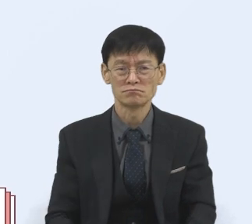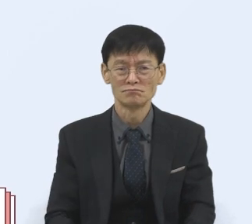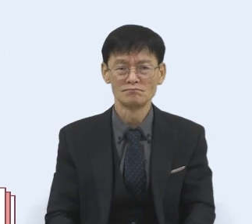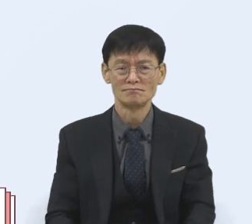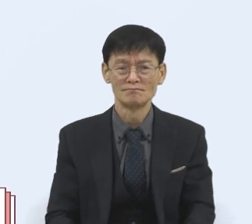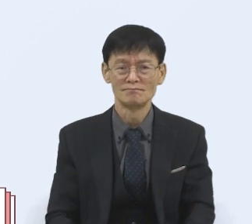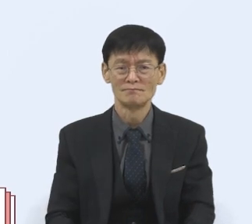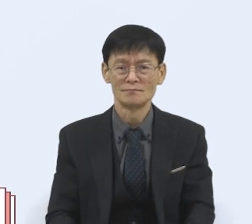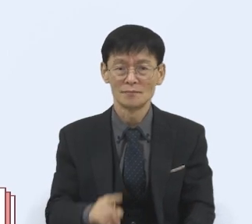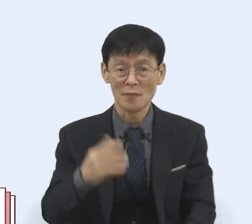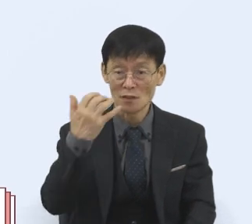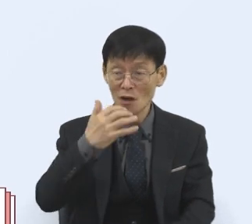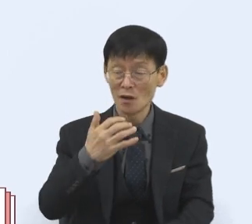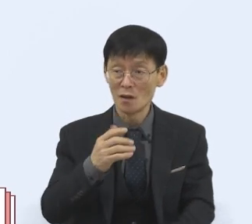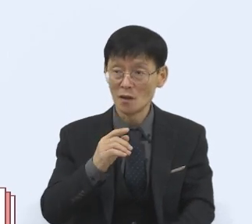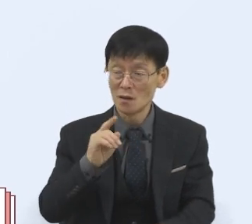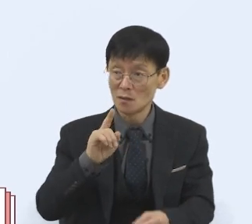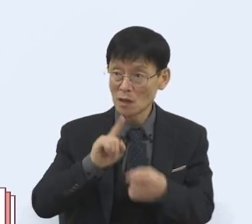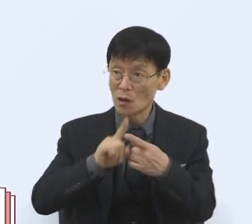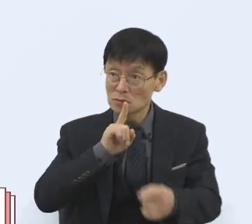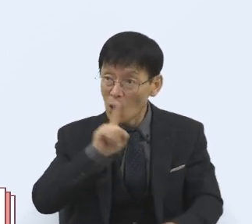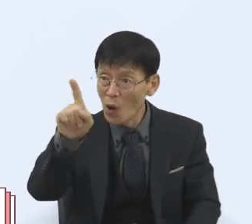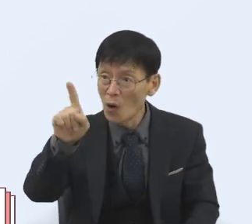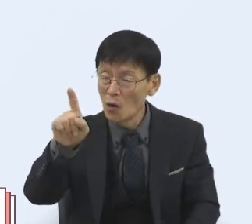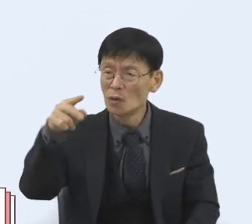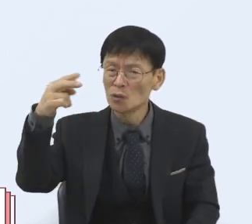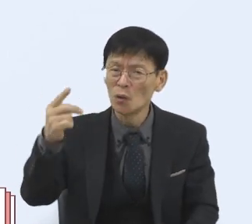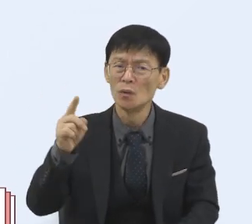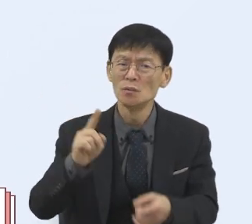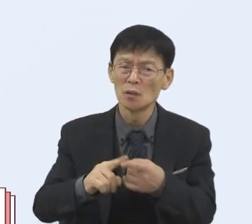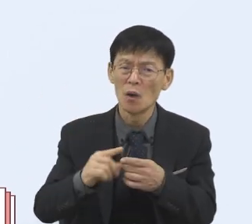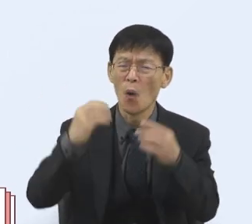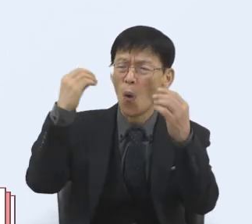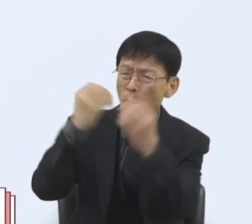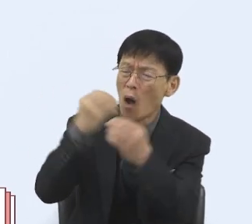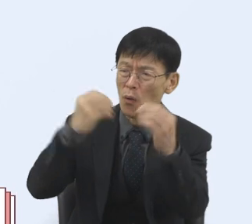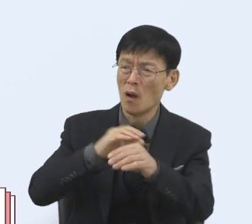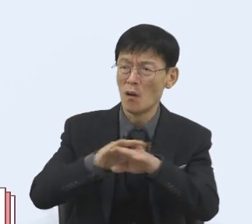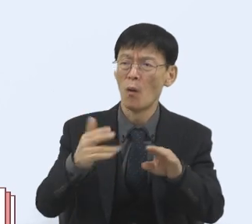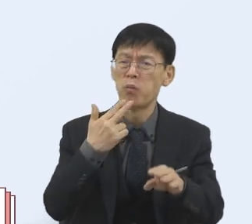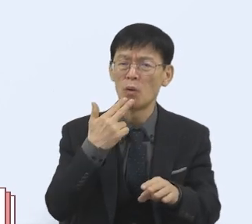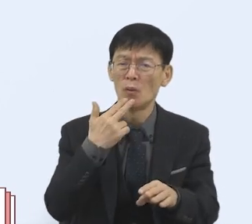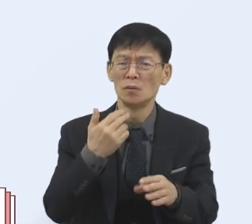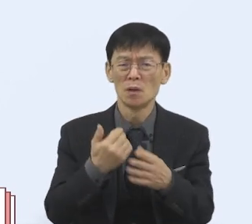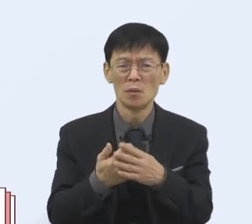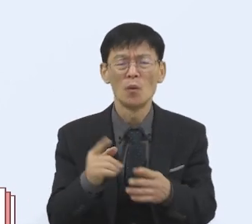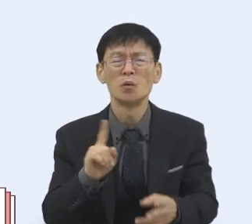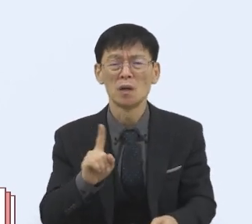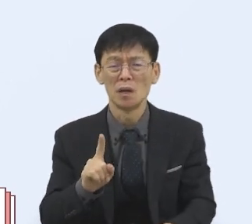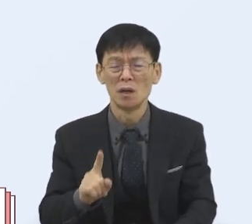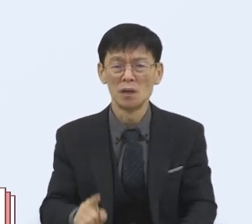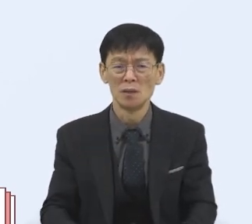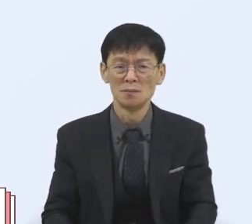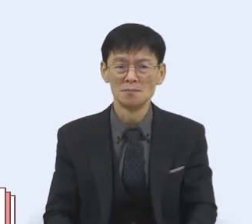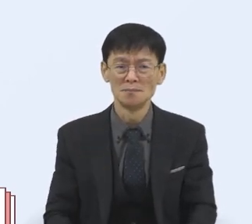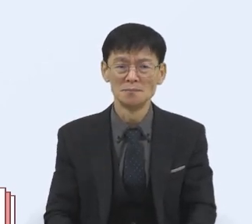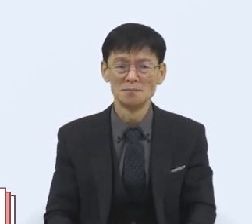있겠죠. 그래서 성희롱 신고를 해도 오해를 받거나 제대로 해결되지 않을 수